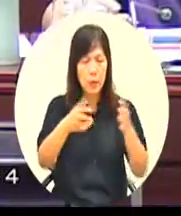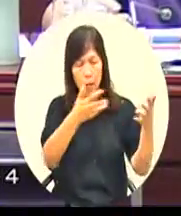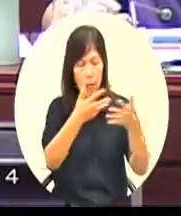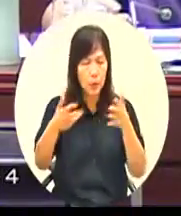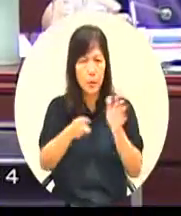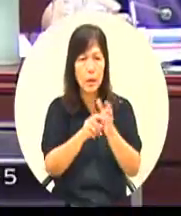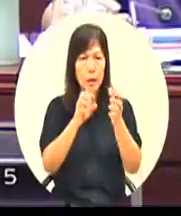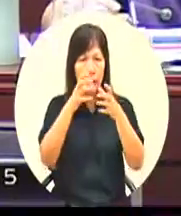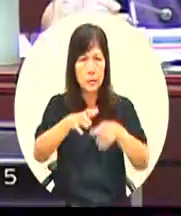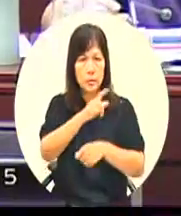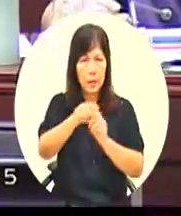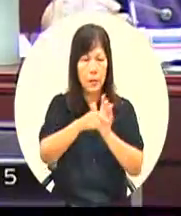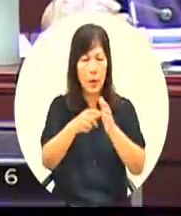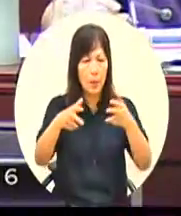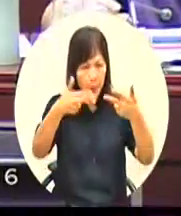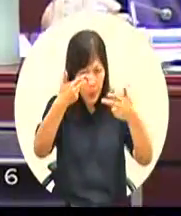的